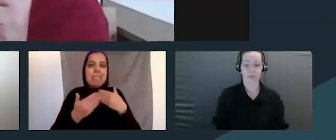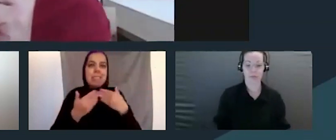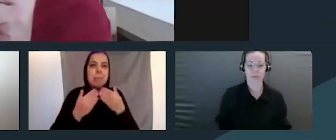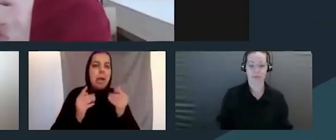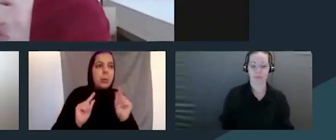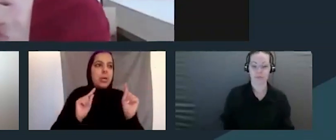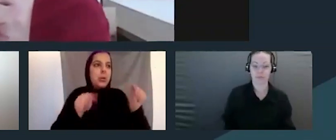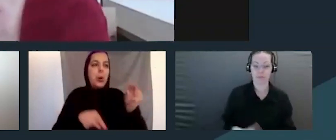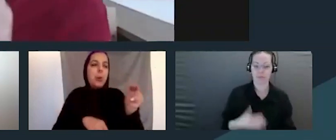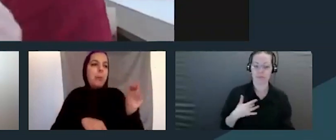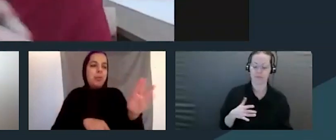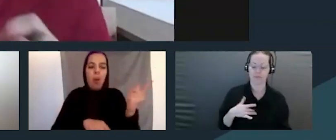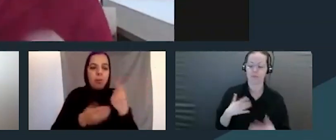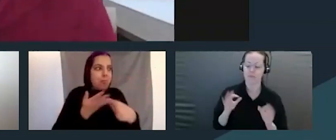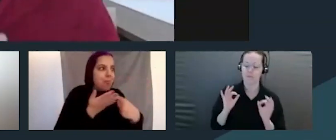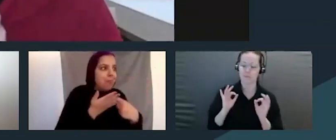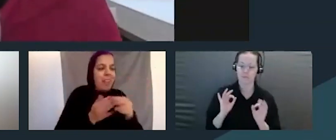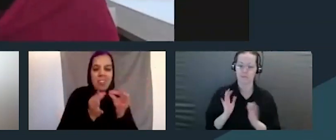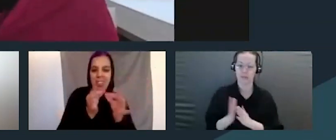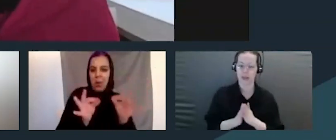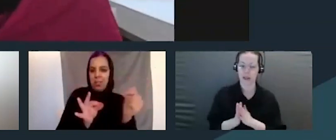Alors ensuite,